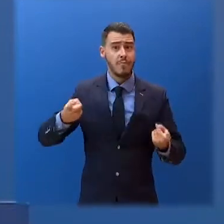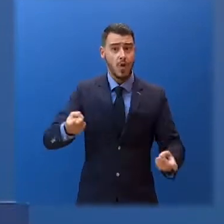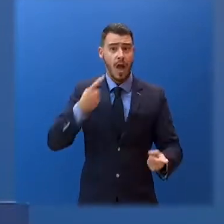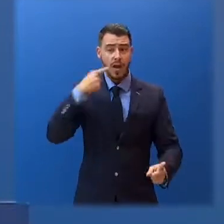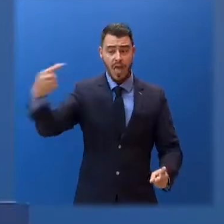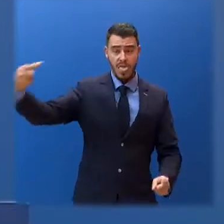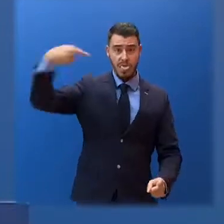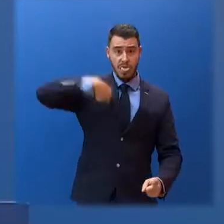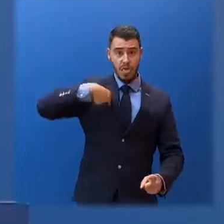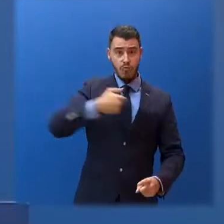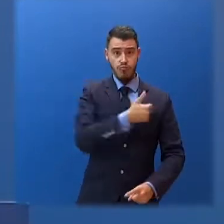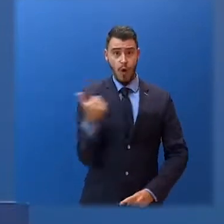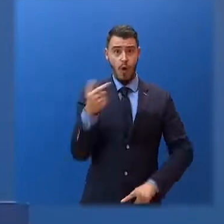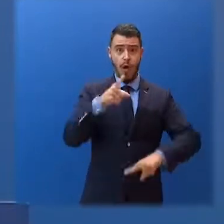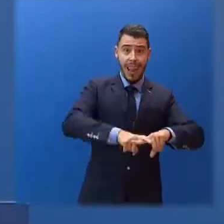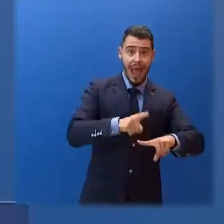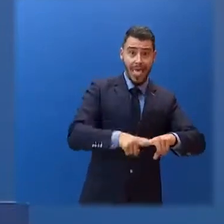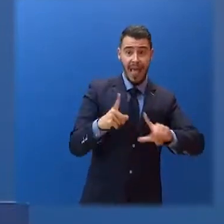της Ελλάδας και της Κύπρου.